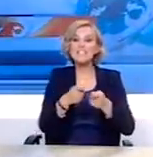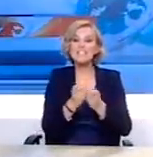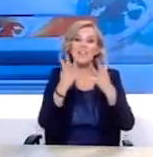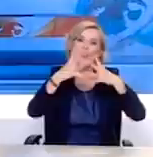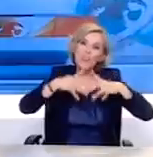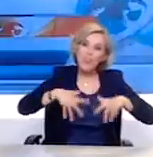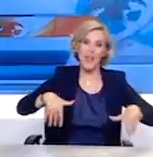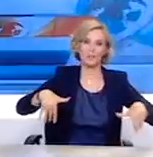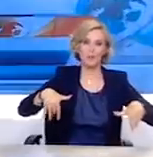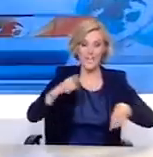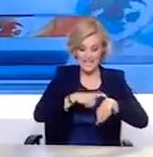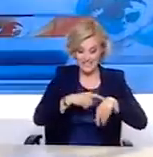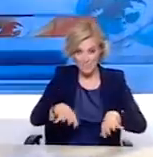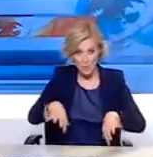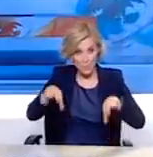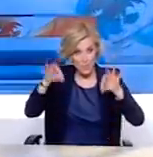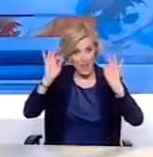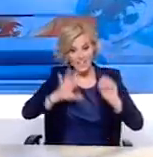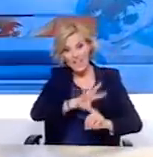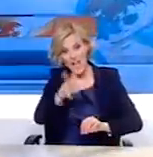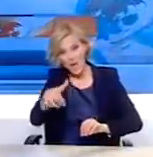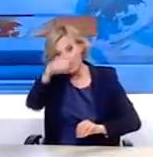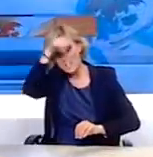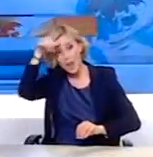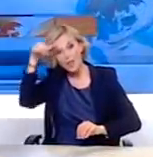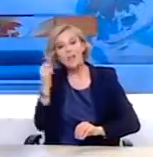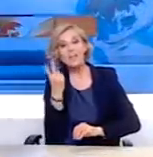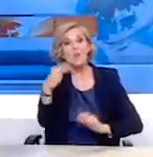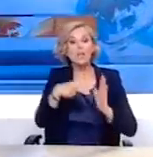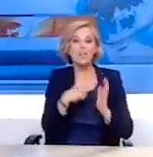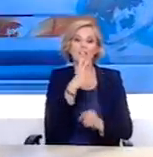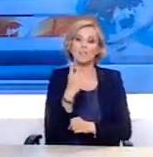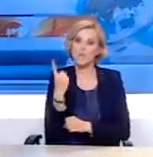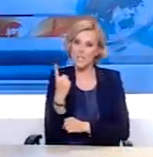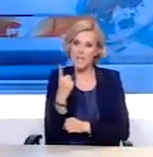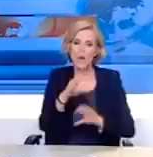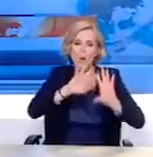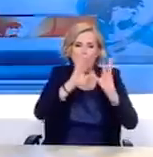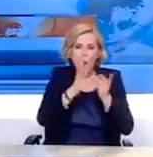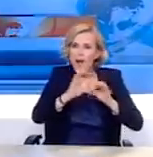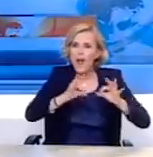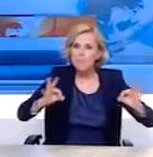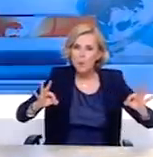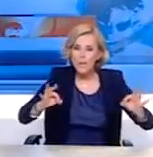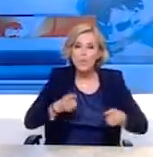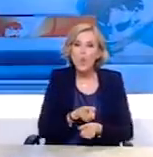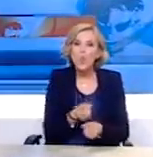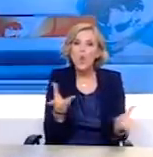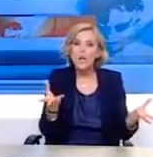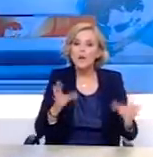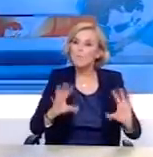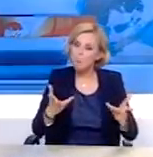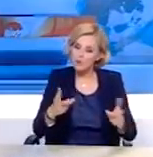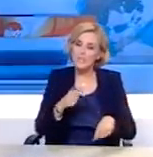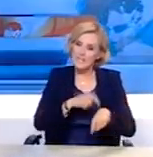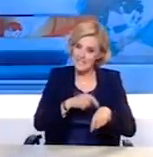την έναρξη της επαναλειτουργίας της και ως το καλοκαίρι του 2021. Οι λεπτομέρειες για τη διανομή των δωρεάν εισιτηρίων θα ανακοινωθούν όταν θα ξεκινήσει